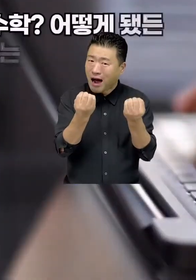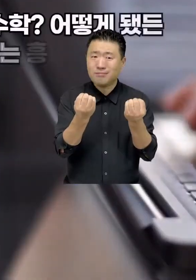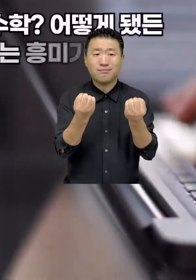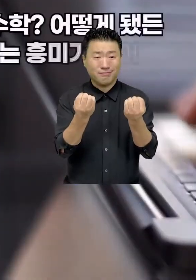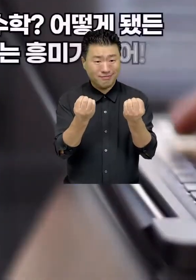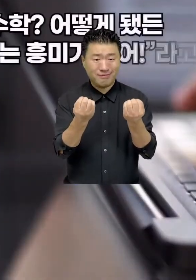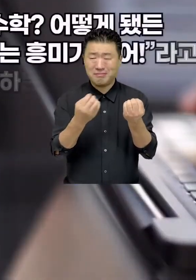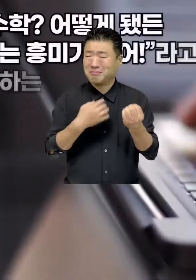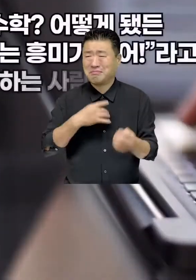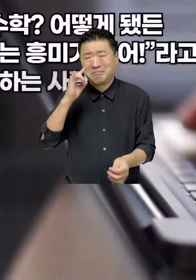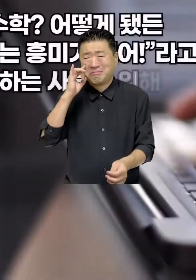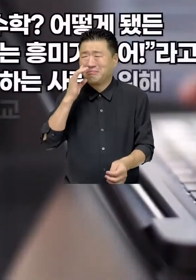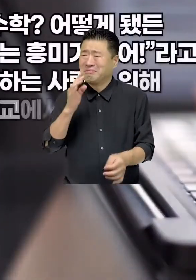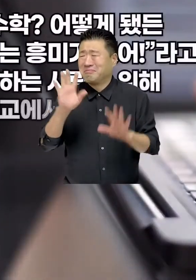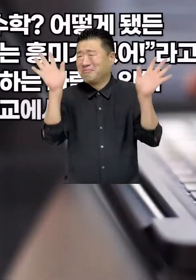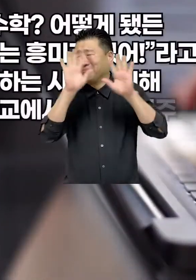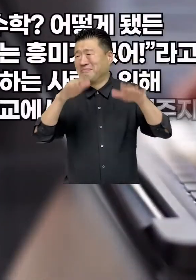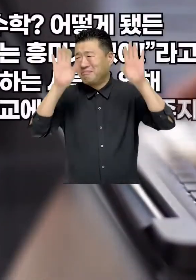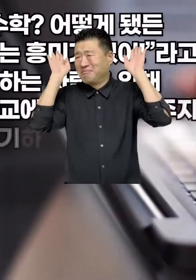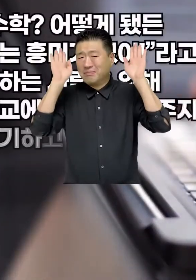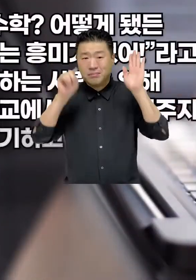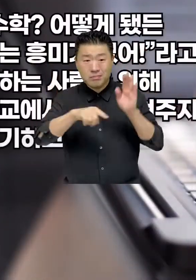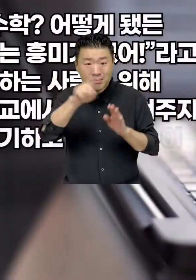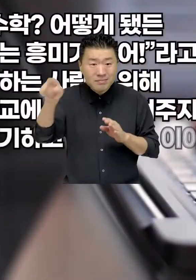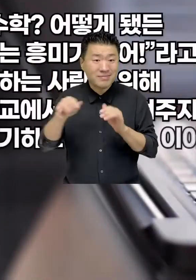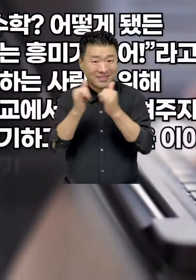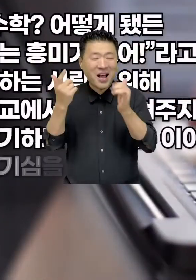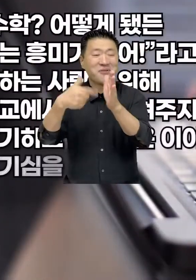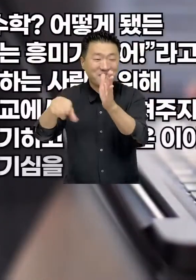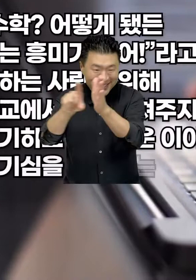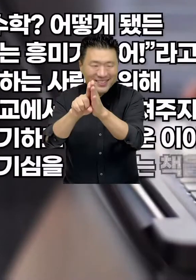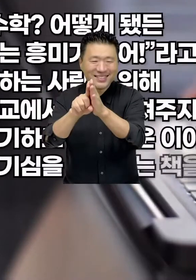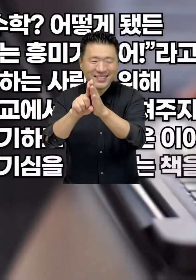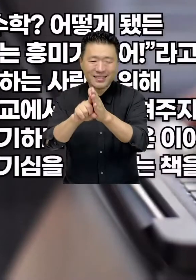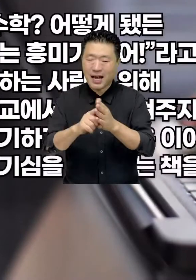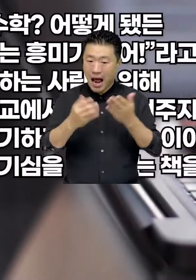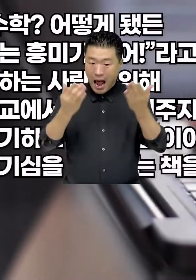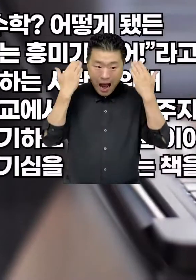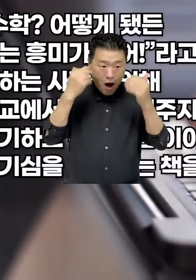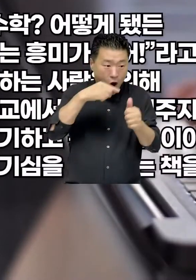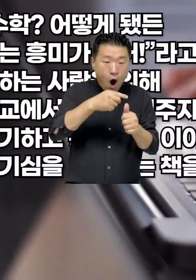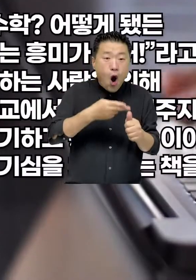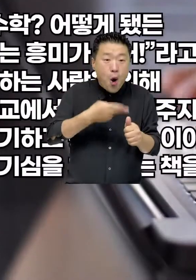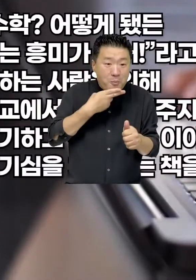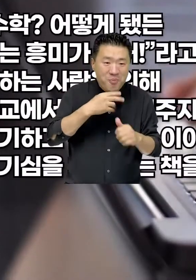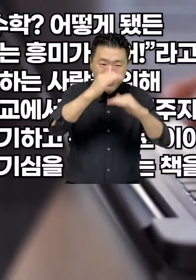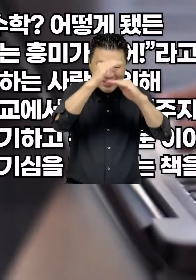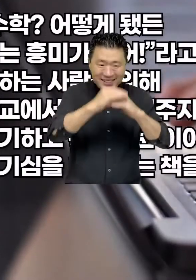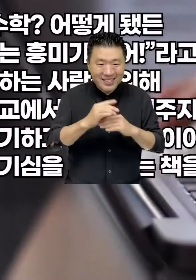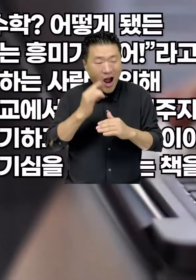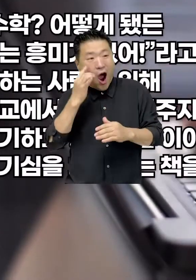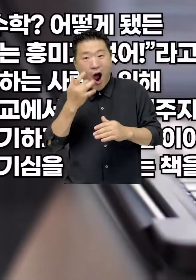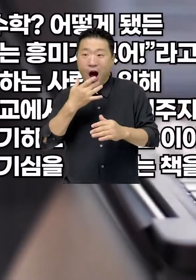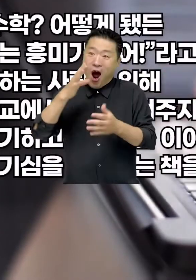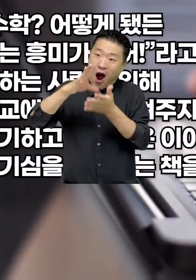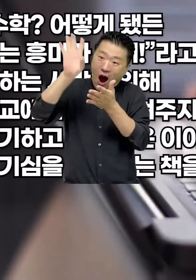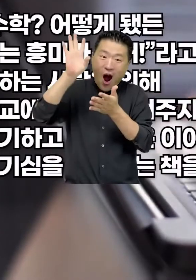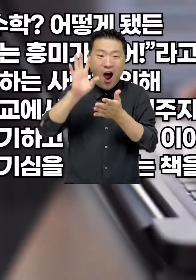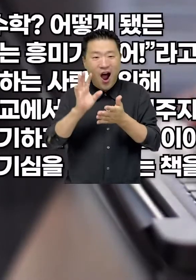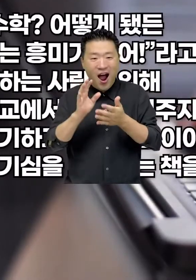수학? 어떻게 됐든 나는 흥미가 없어 라고 말하는 사람을 위해 학교에서는 가르쳐주지